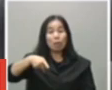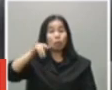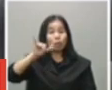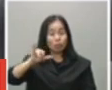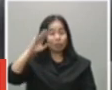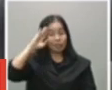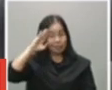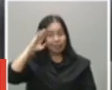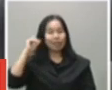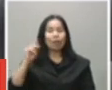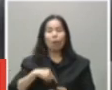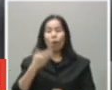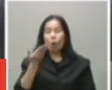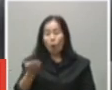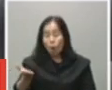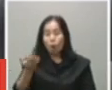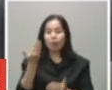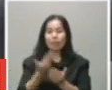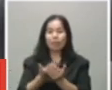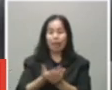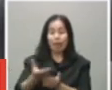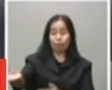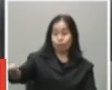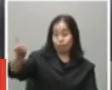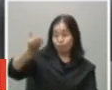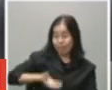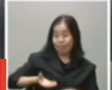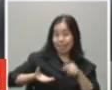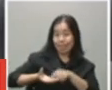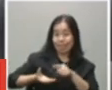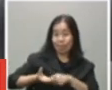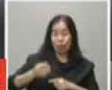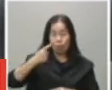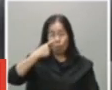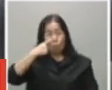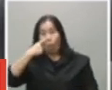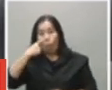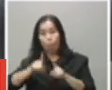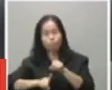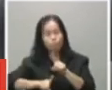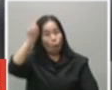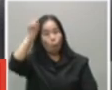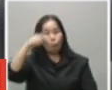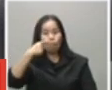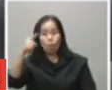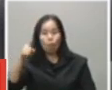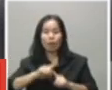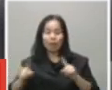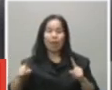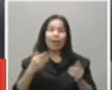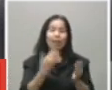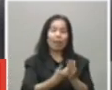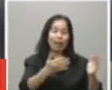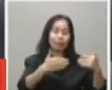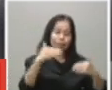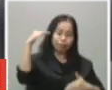กรัฐมนตรีที่ขอใช้เงินงบประมาณสูงที่สุดในประเทศแต่ GDP ต่ำติดดิน